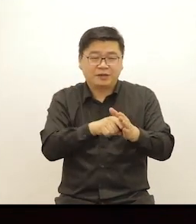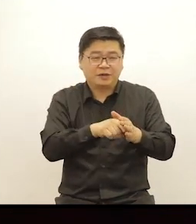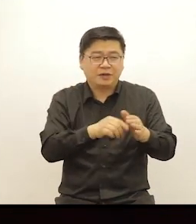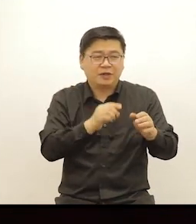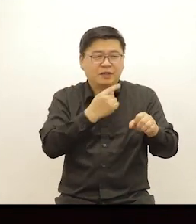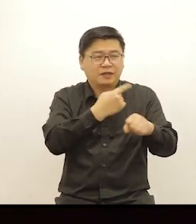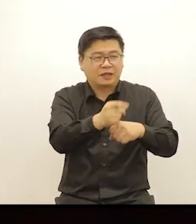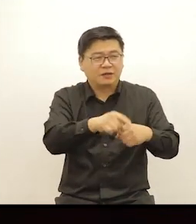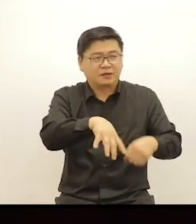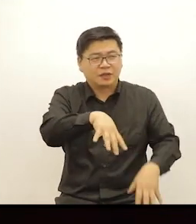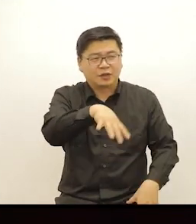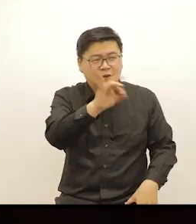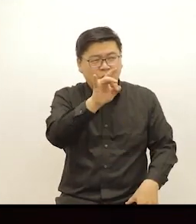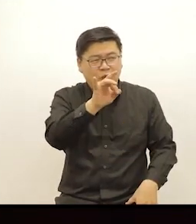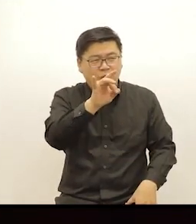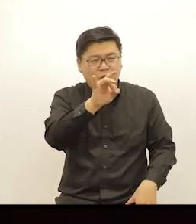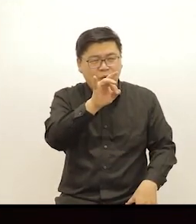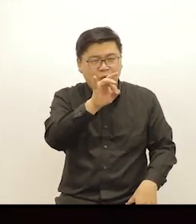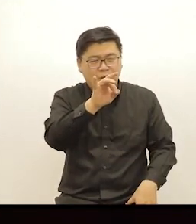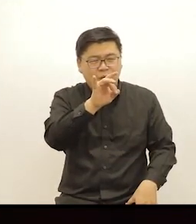상반기에는